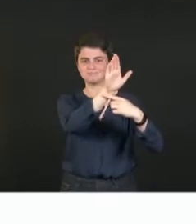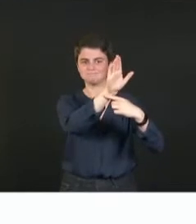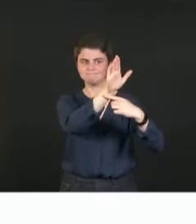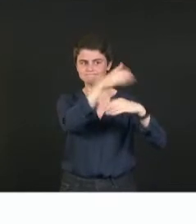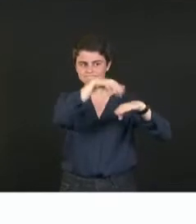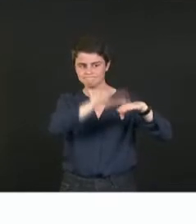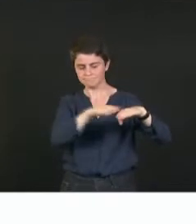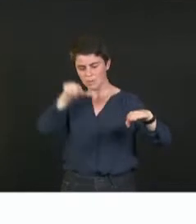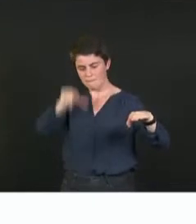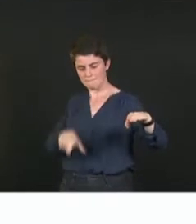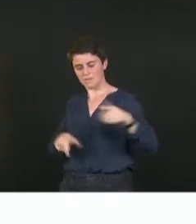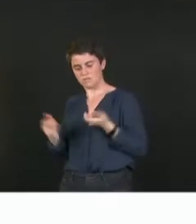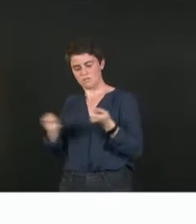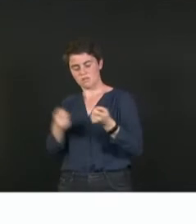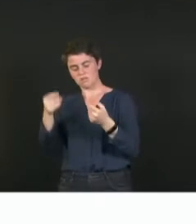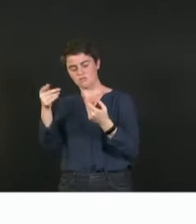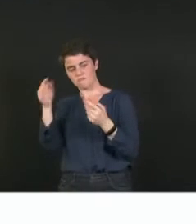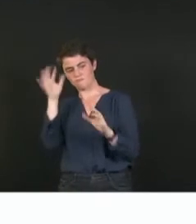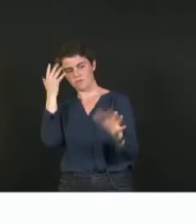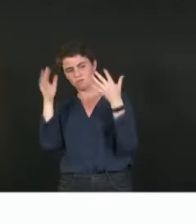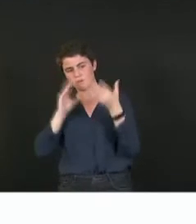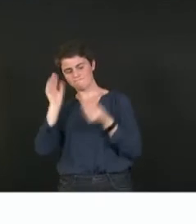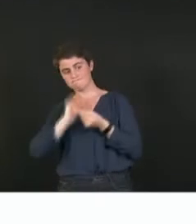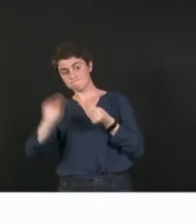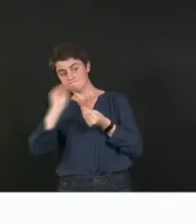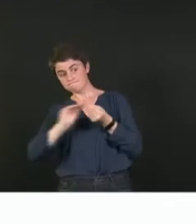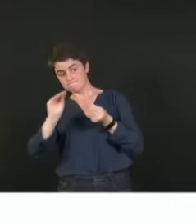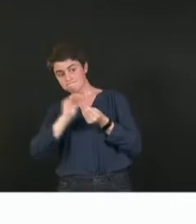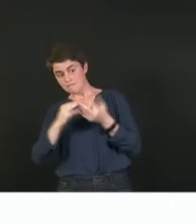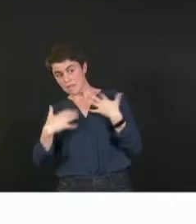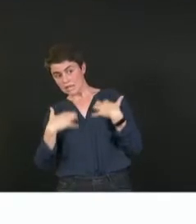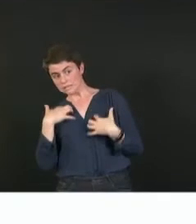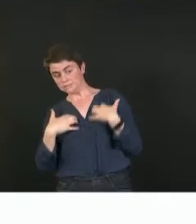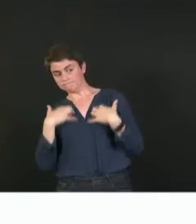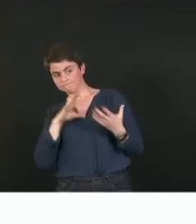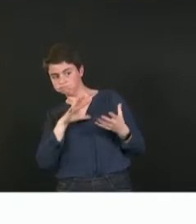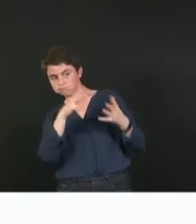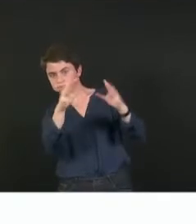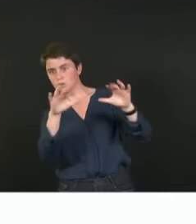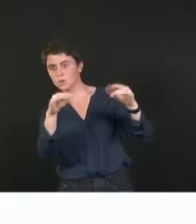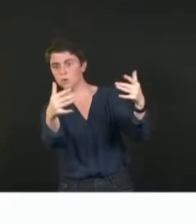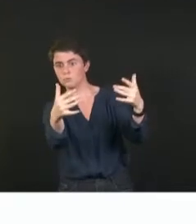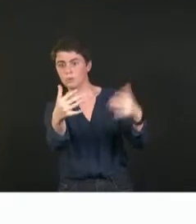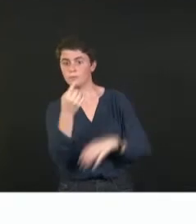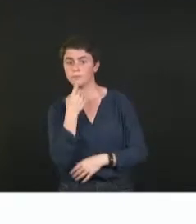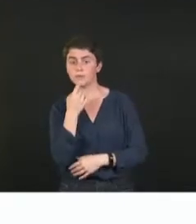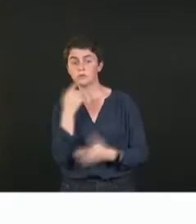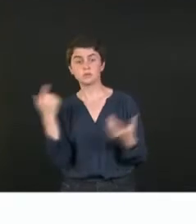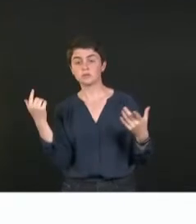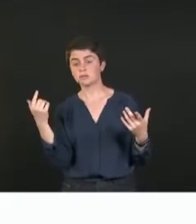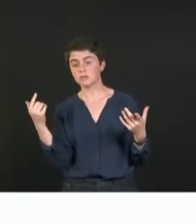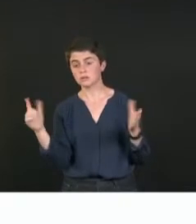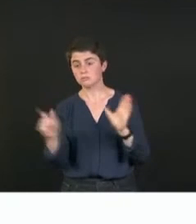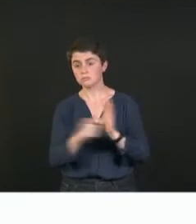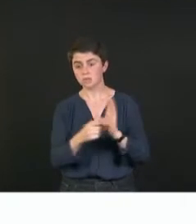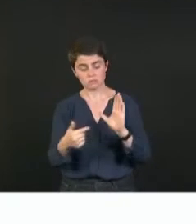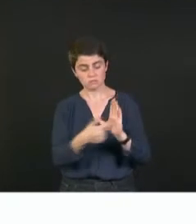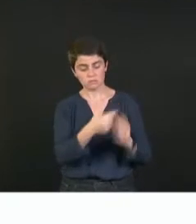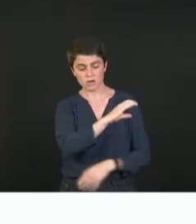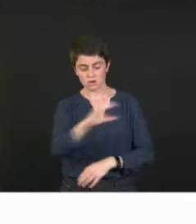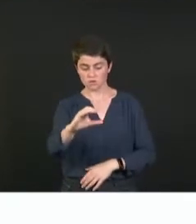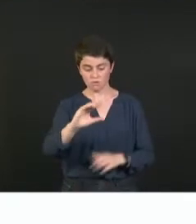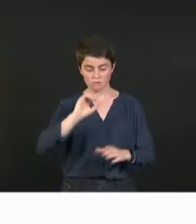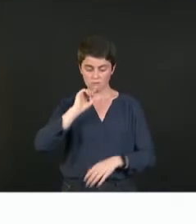sont vraiment en fait dans l'incertitude à savoir comment, comment ça peut évoluer. Alors, ça ne veut pas dire qu'il n'y aura plus de hêtre en